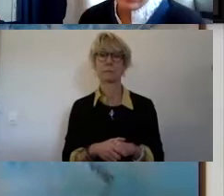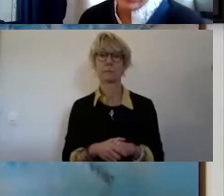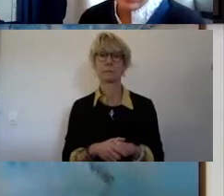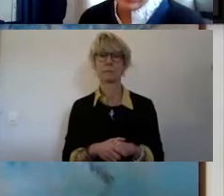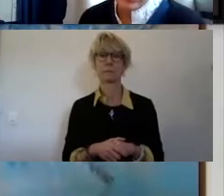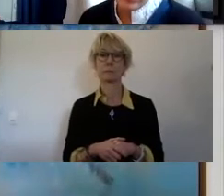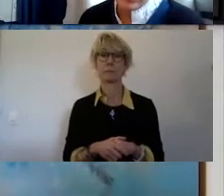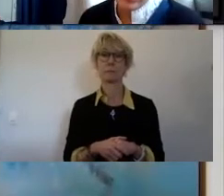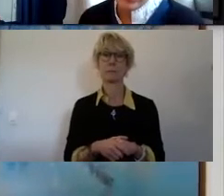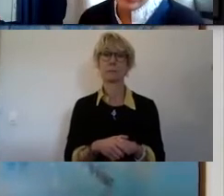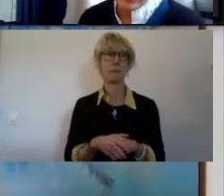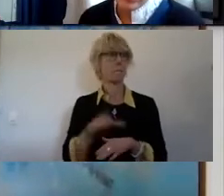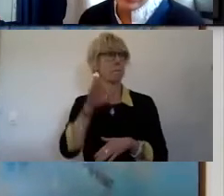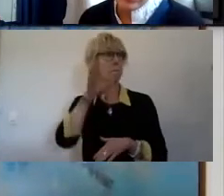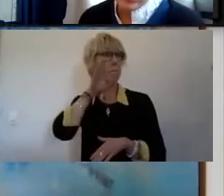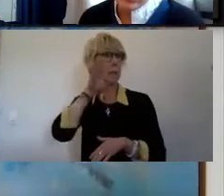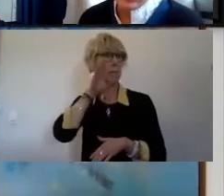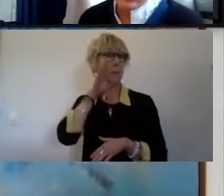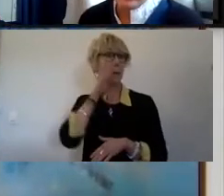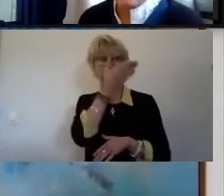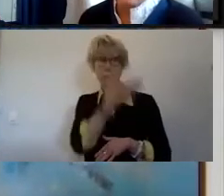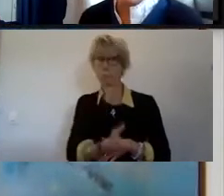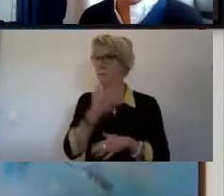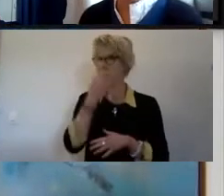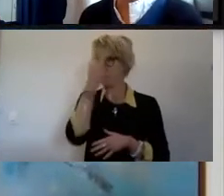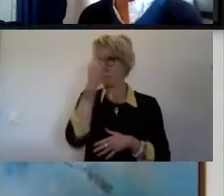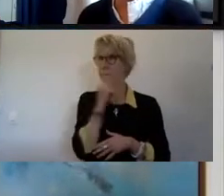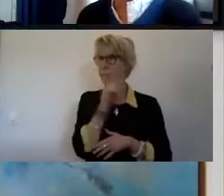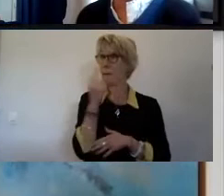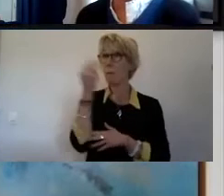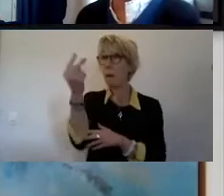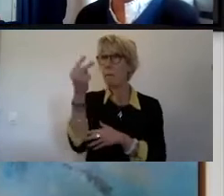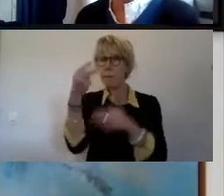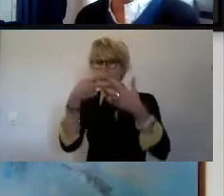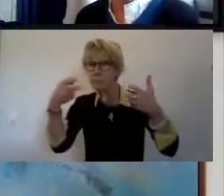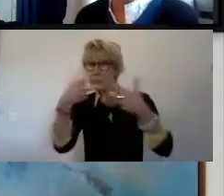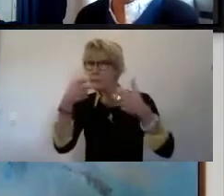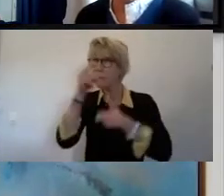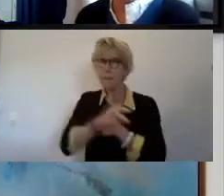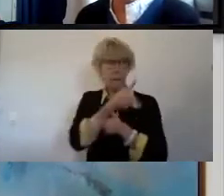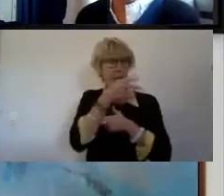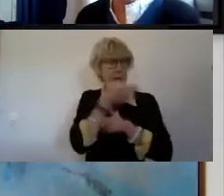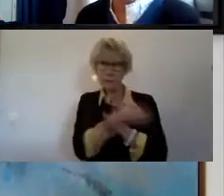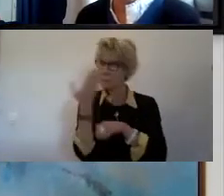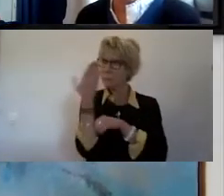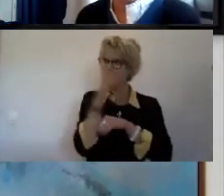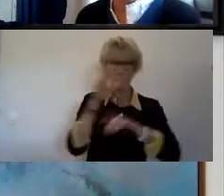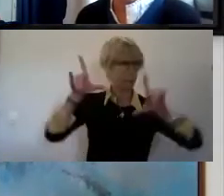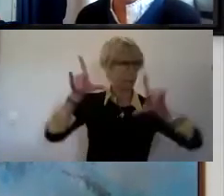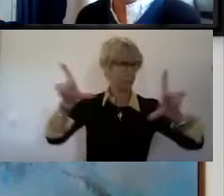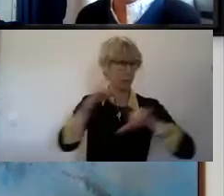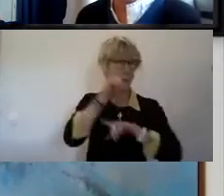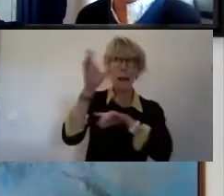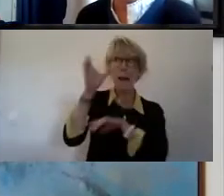Maman qui est non-voyante, qui ne pouvait pas voir les commentaires, qui dit « Ah, ce tableau, je le connais ». Donc déjà, elle écoutait.